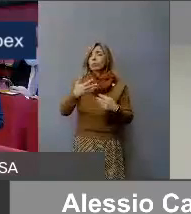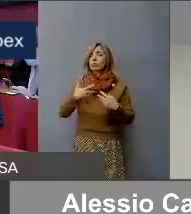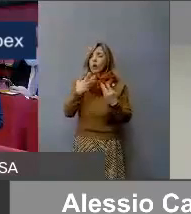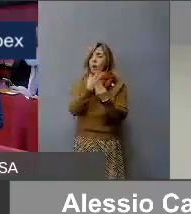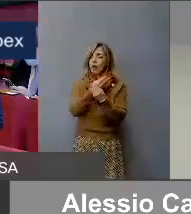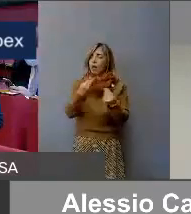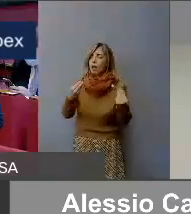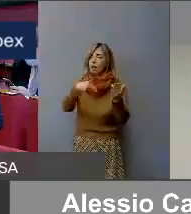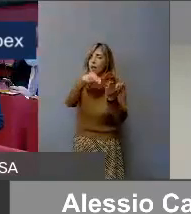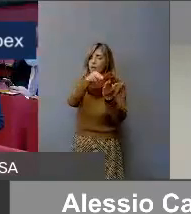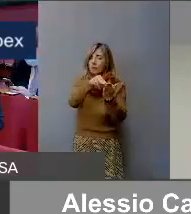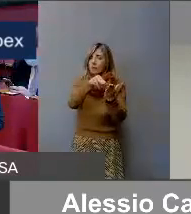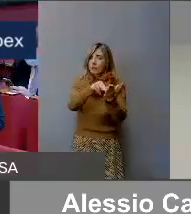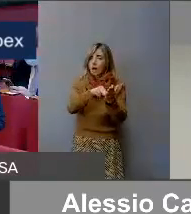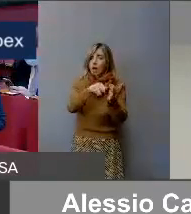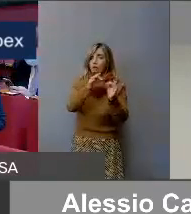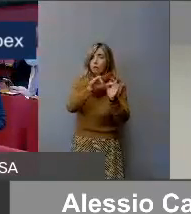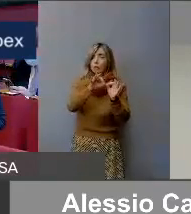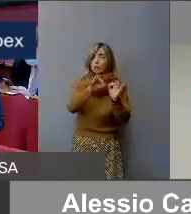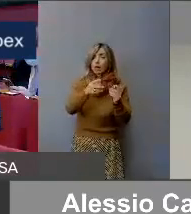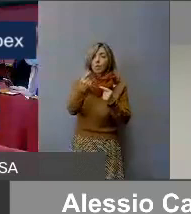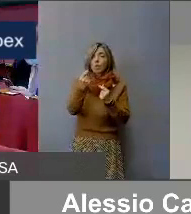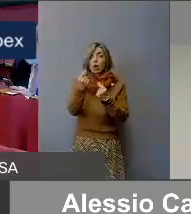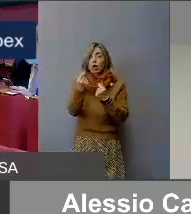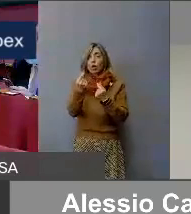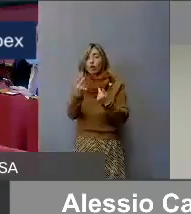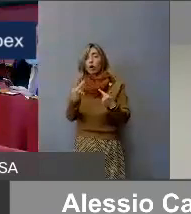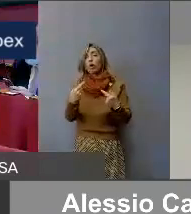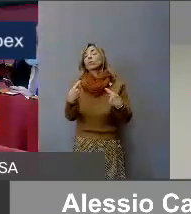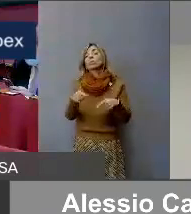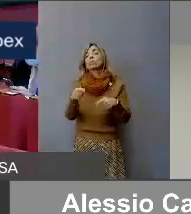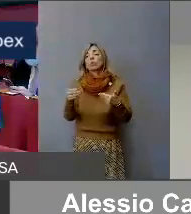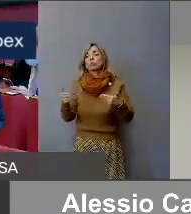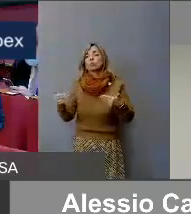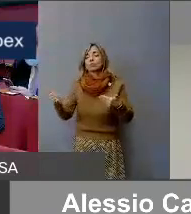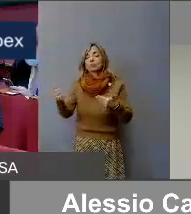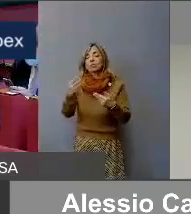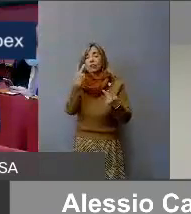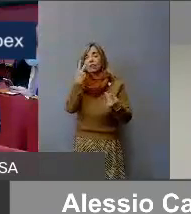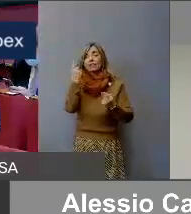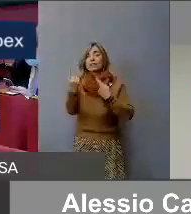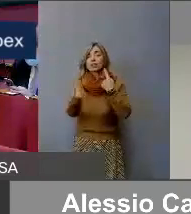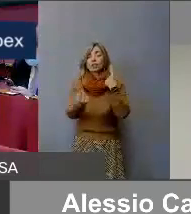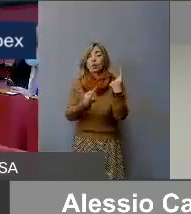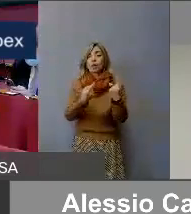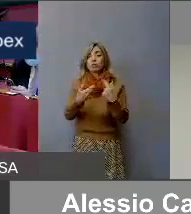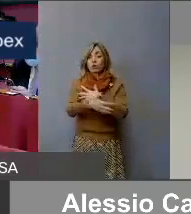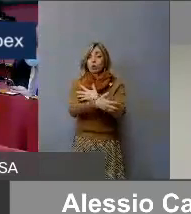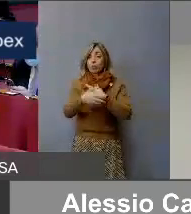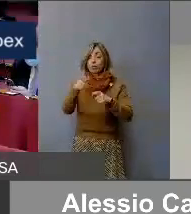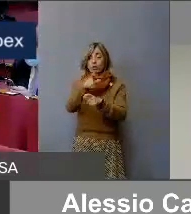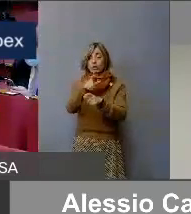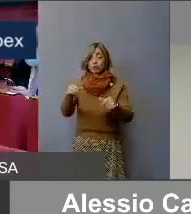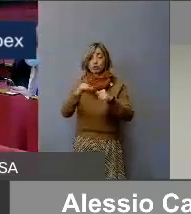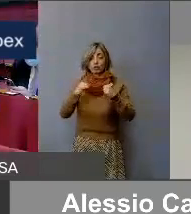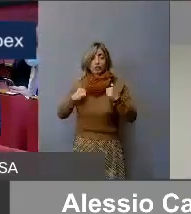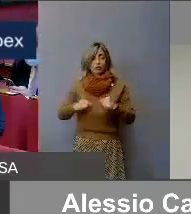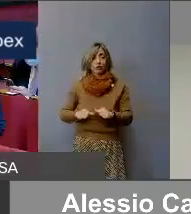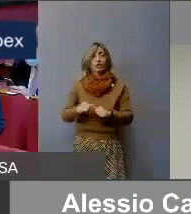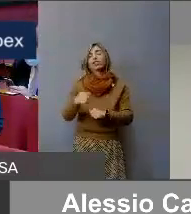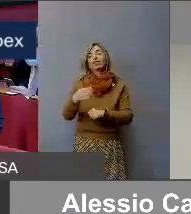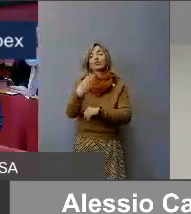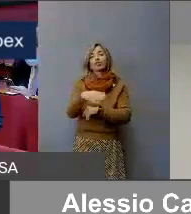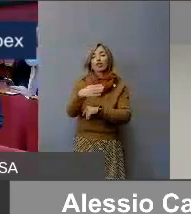dati anche legati alla raccolta per esempio delle istanze di povertà dei cittadini genovesi sul tema dei bonus e dei buoni